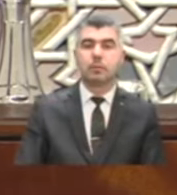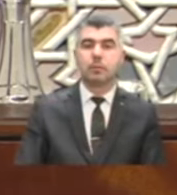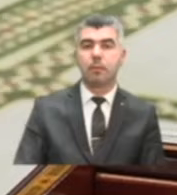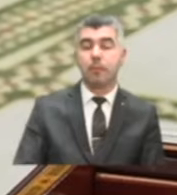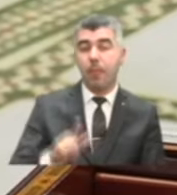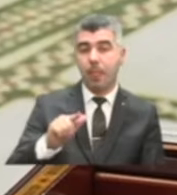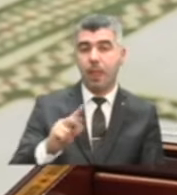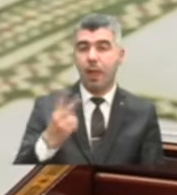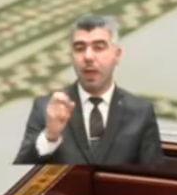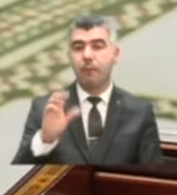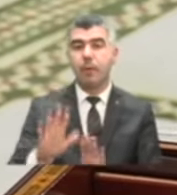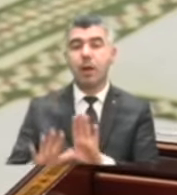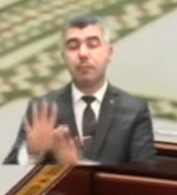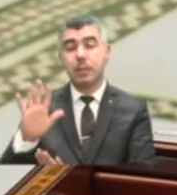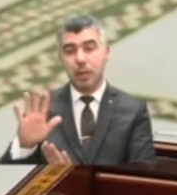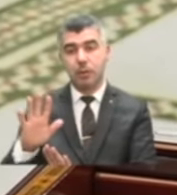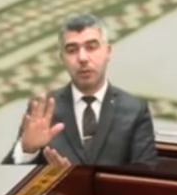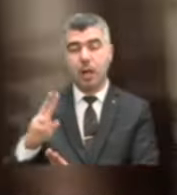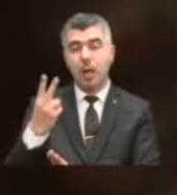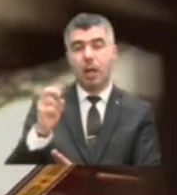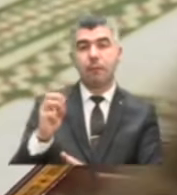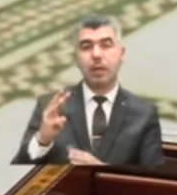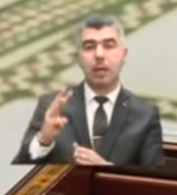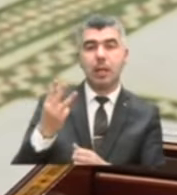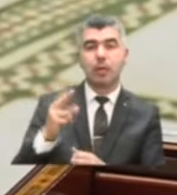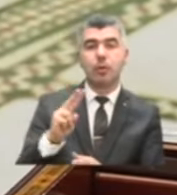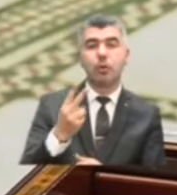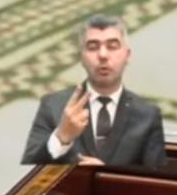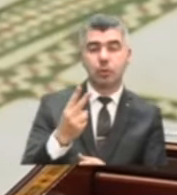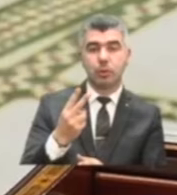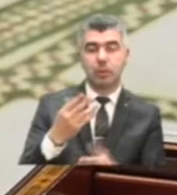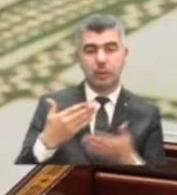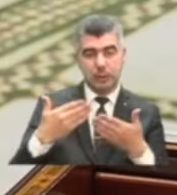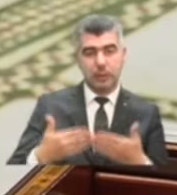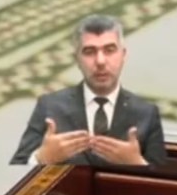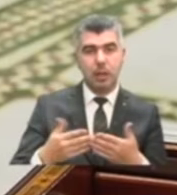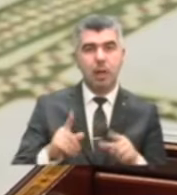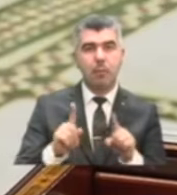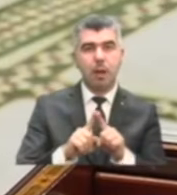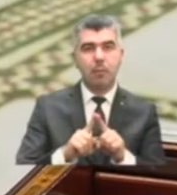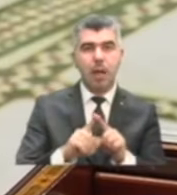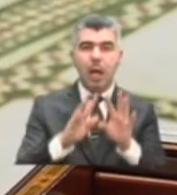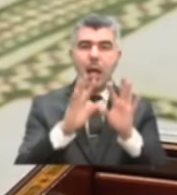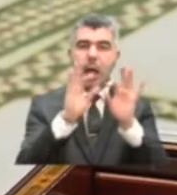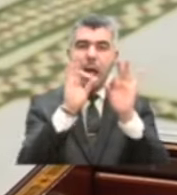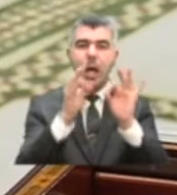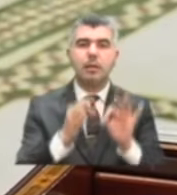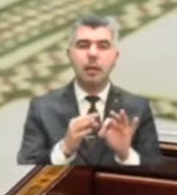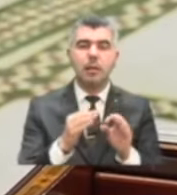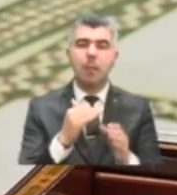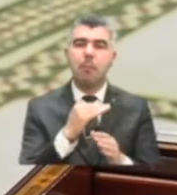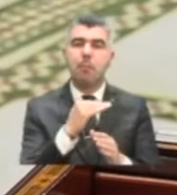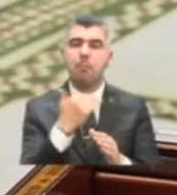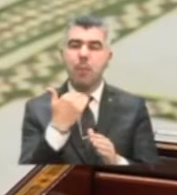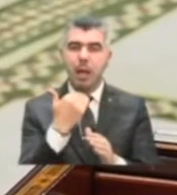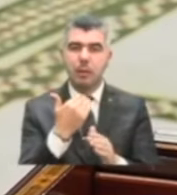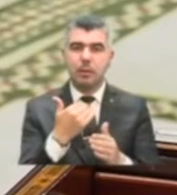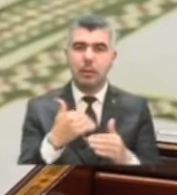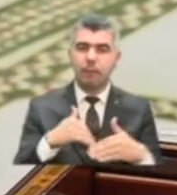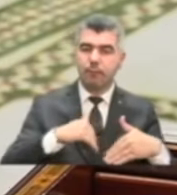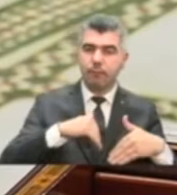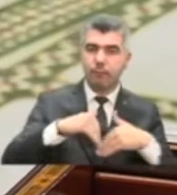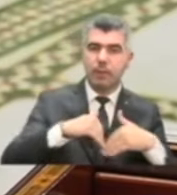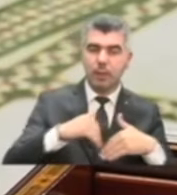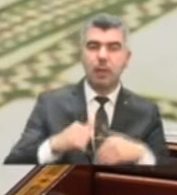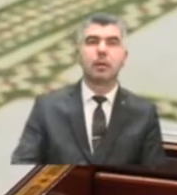من 2015 إلى 2023 حنا تنعيشوا شبه استقرار في حصيلة الموتى مع الأسف على الطرقات.